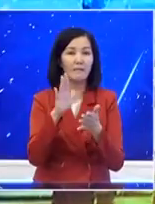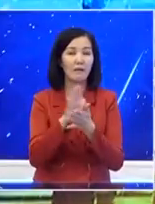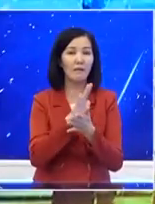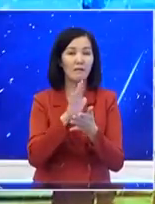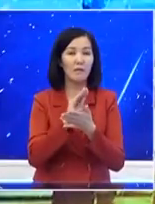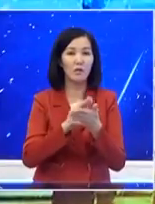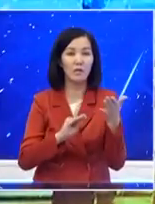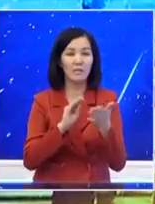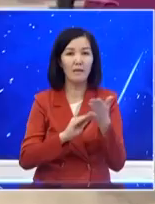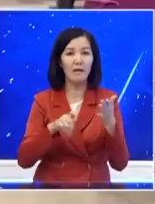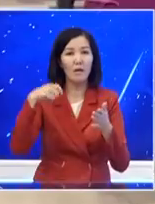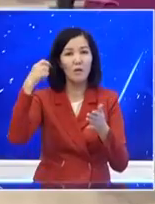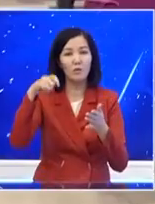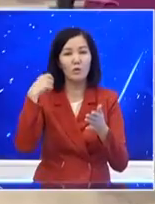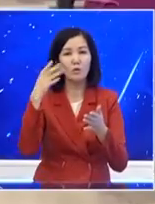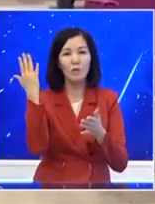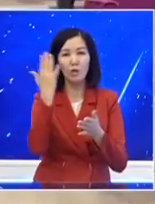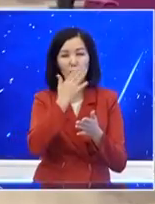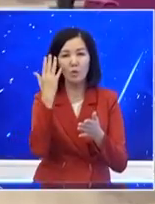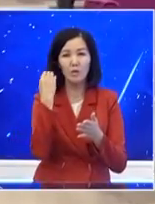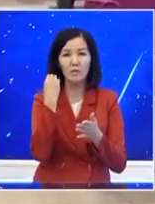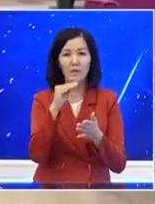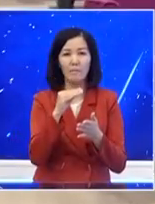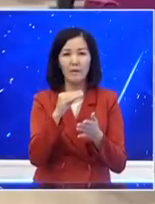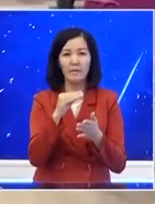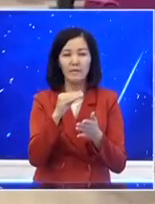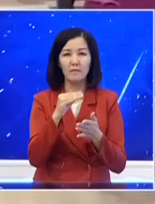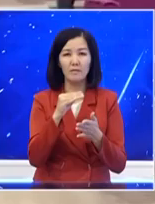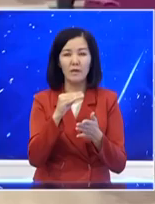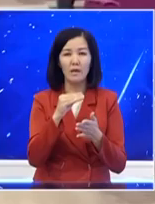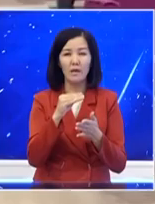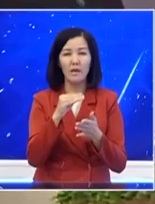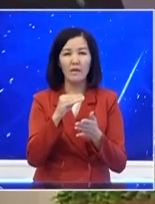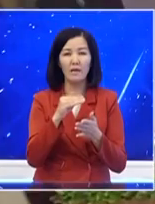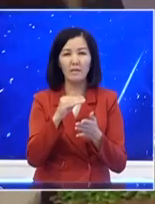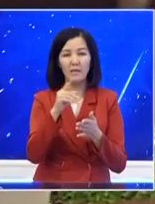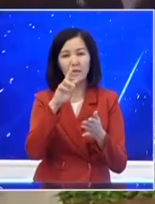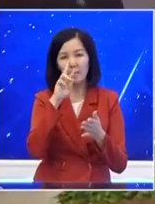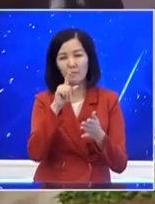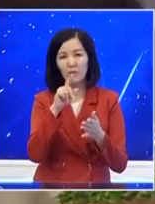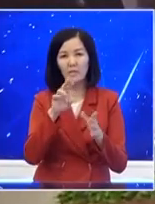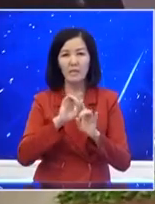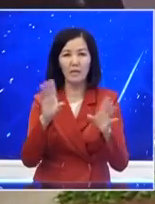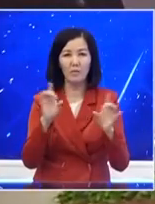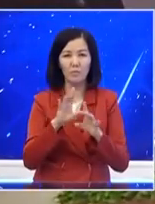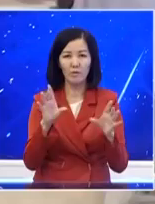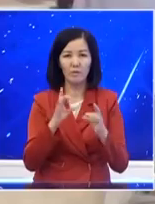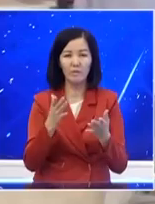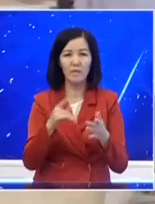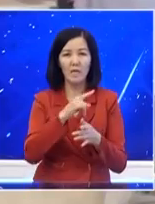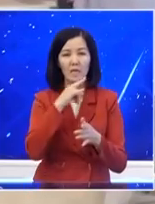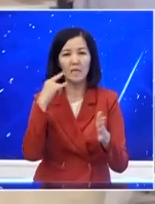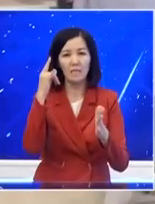Елімізде түсіріліп жатқан кинолардың сапасы мен көтермелерін атап өтті. Ақпарат өнімдері